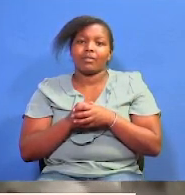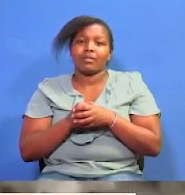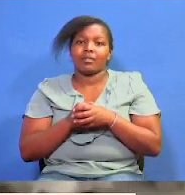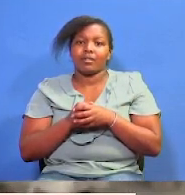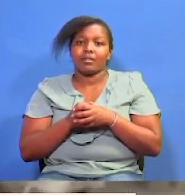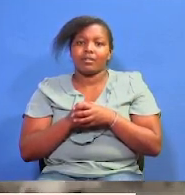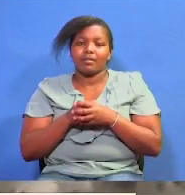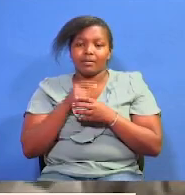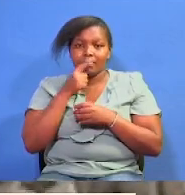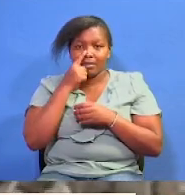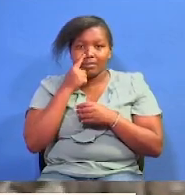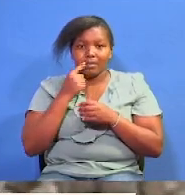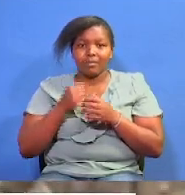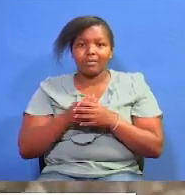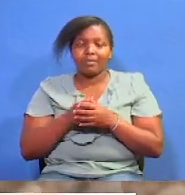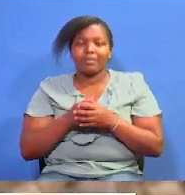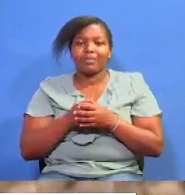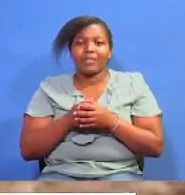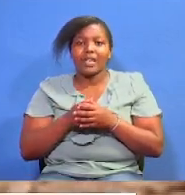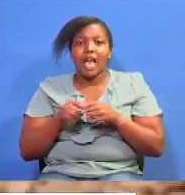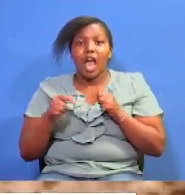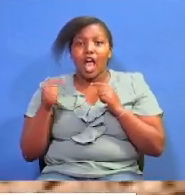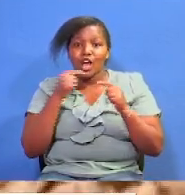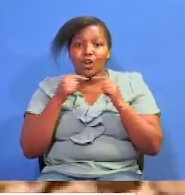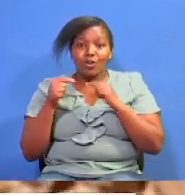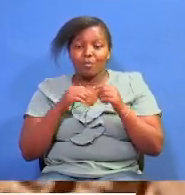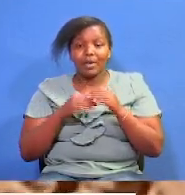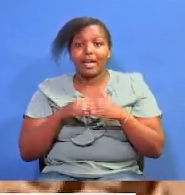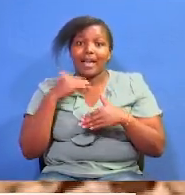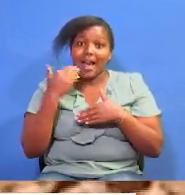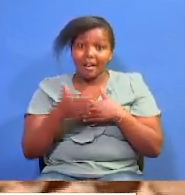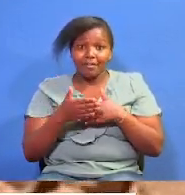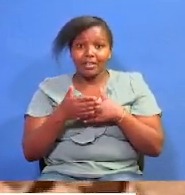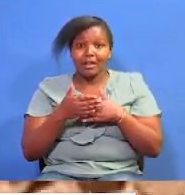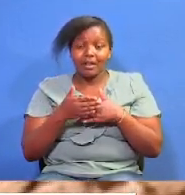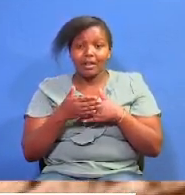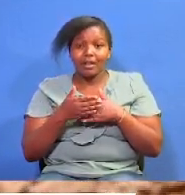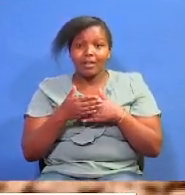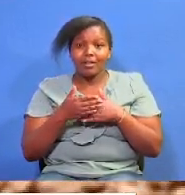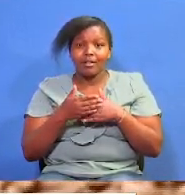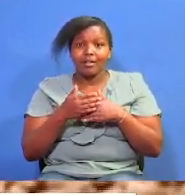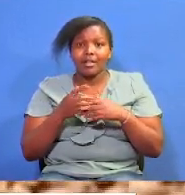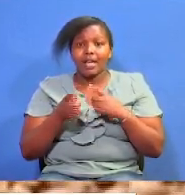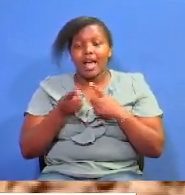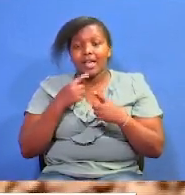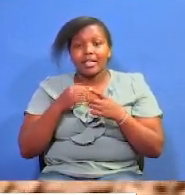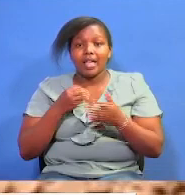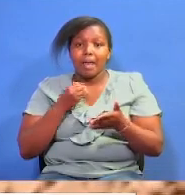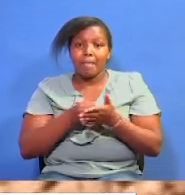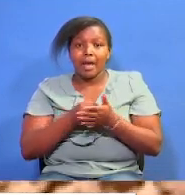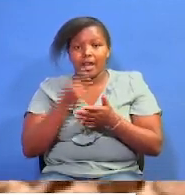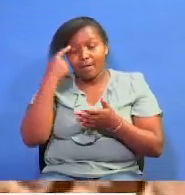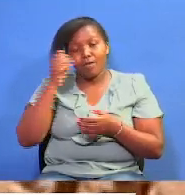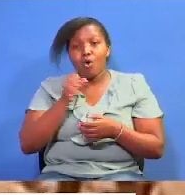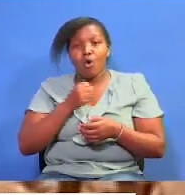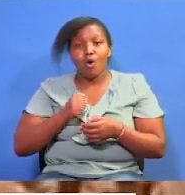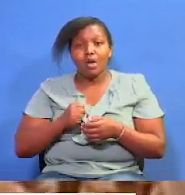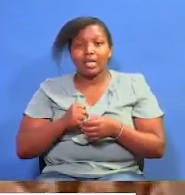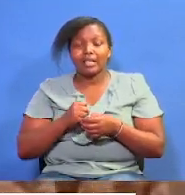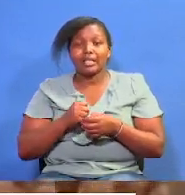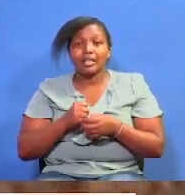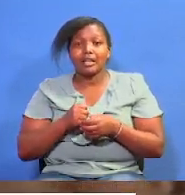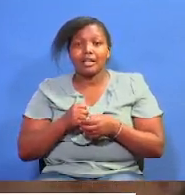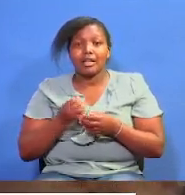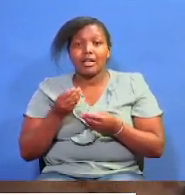Baadhi ya wazee kaunti ya Embu wamelalamika kuwa wengi wao hawapokei pesa za uzeeni kama ilivyoratibiwa na